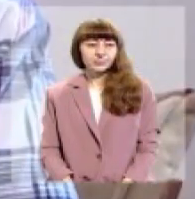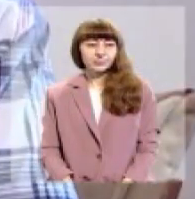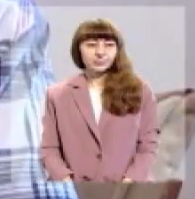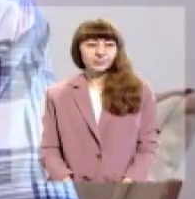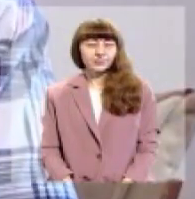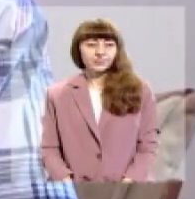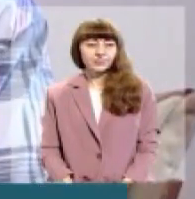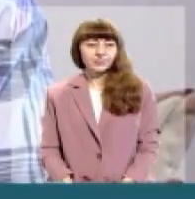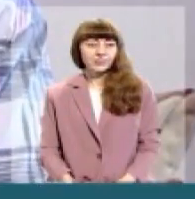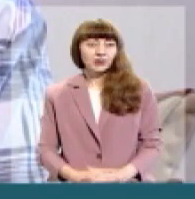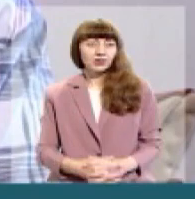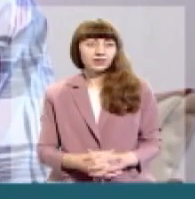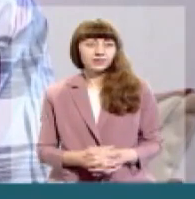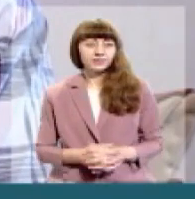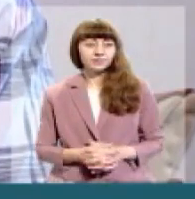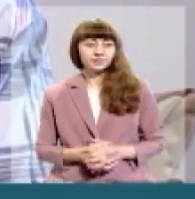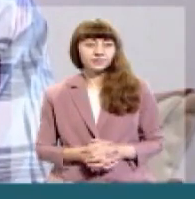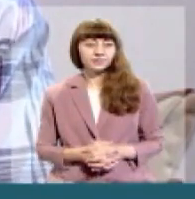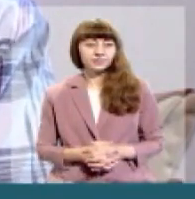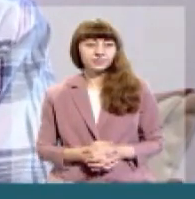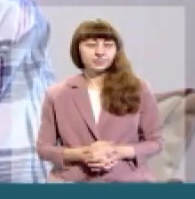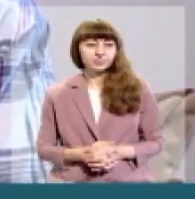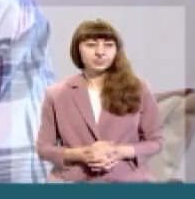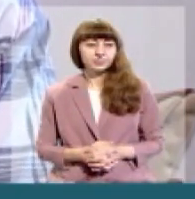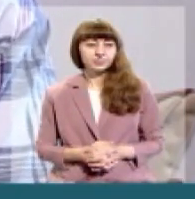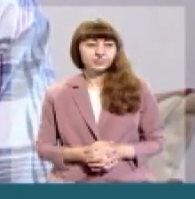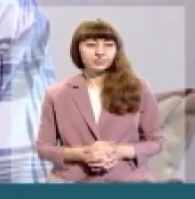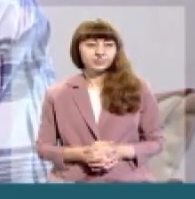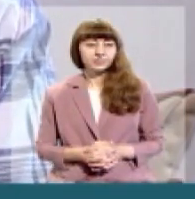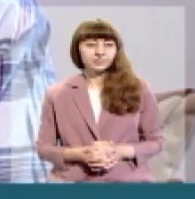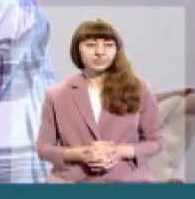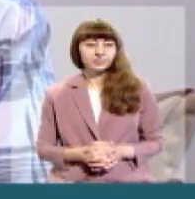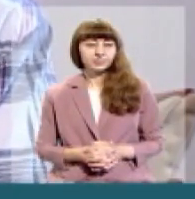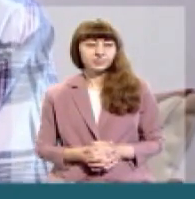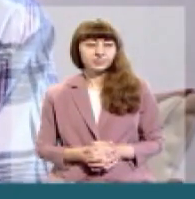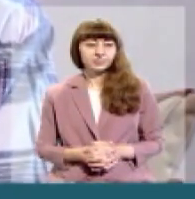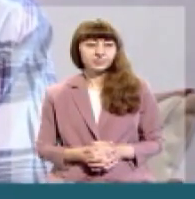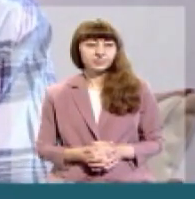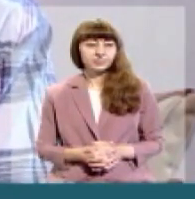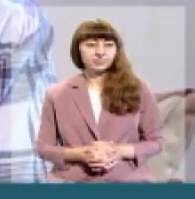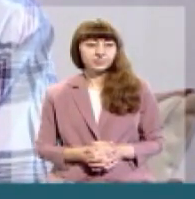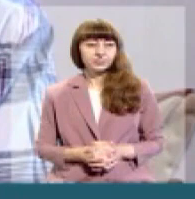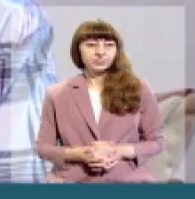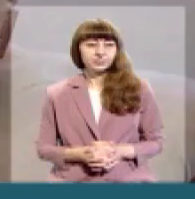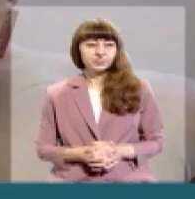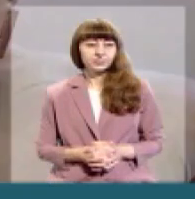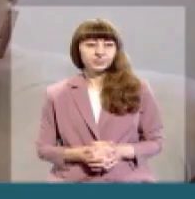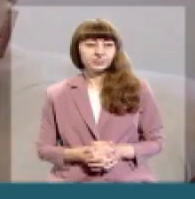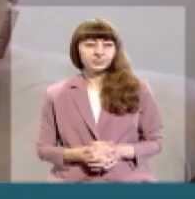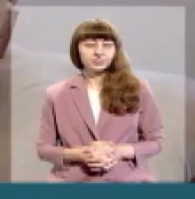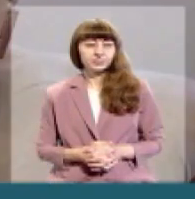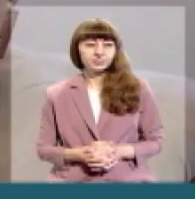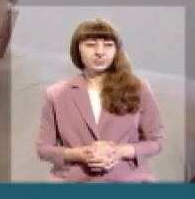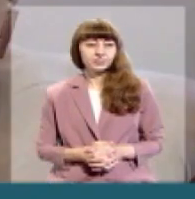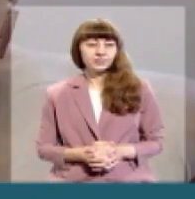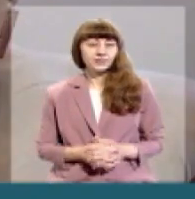10 жылда сол мектепті басқардым. Енді ол мектепте қызығы да көп, оның қиыншылығы да көп сейтін. Бізді